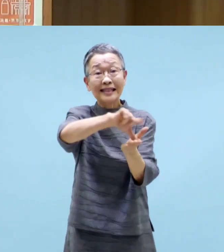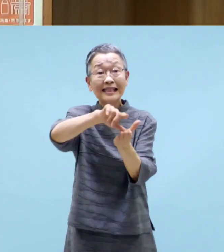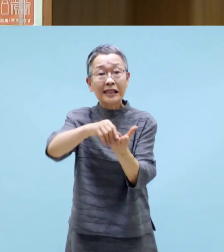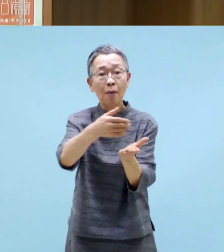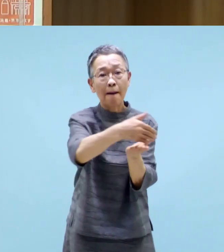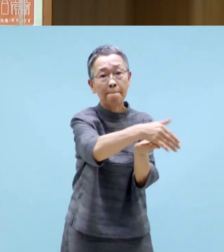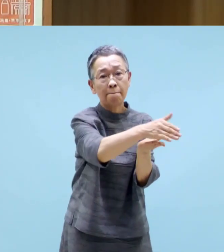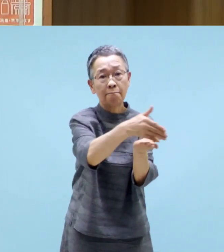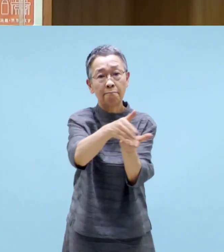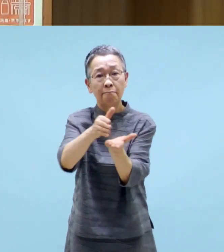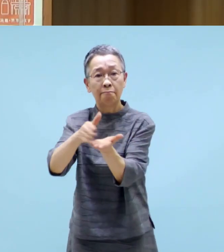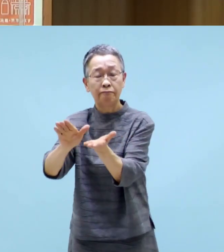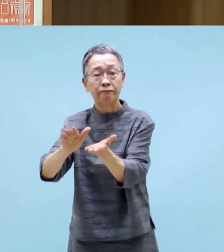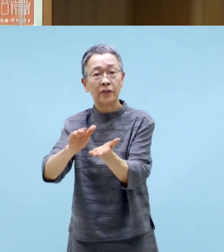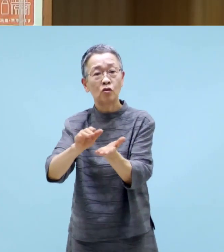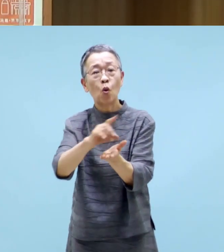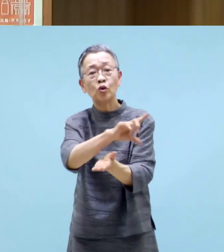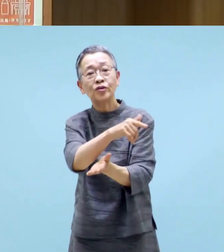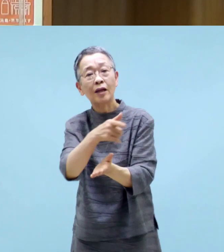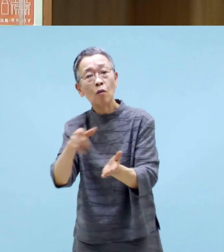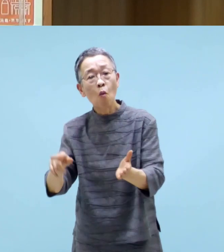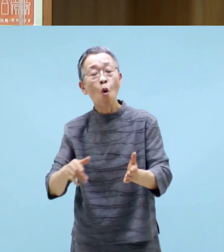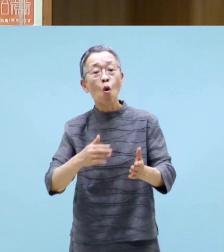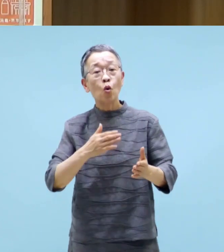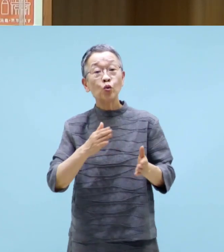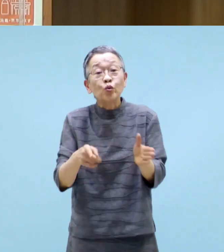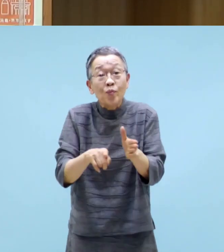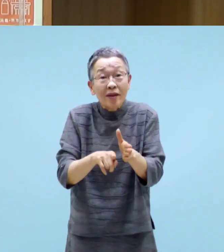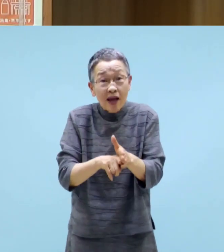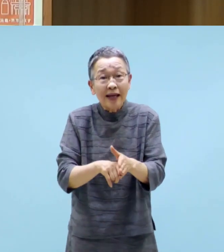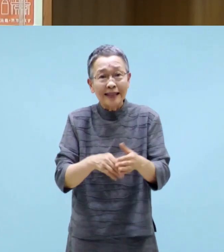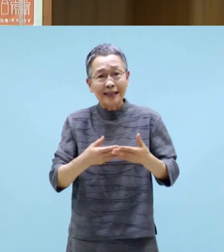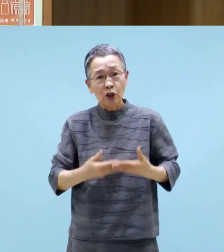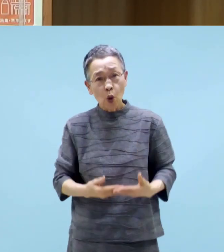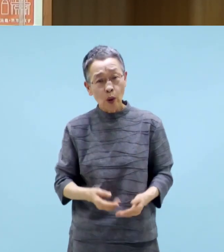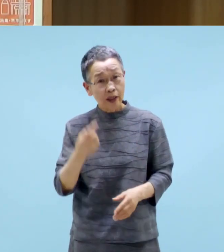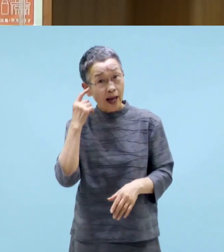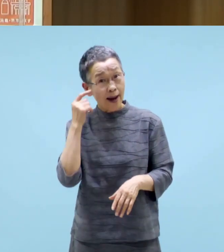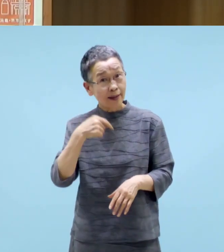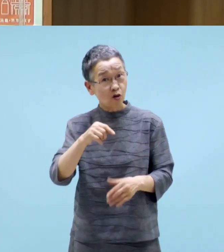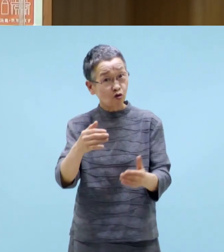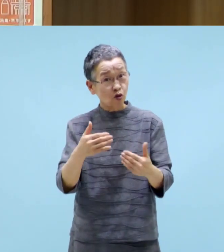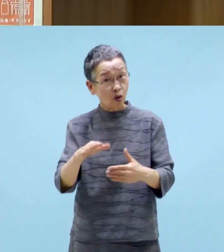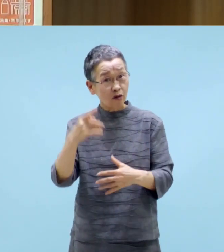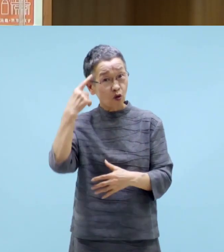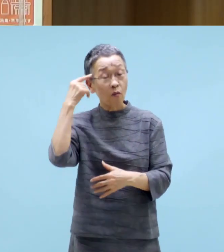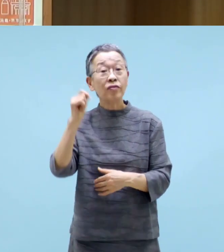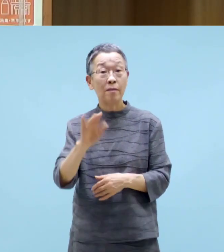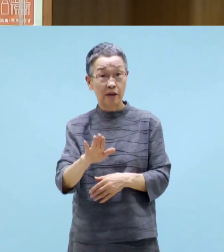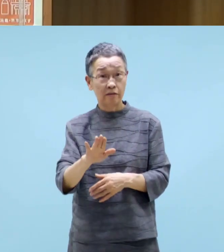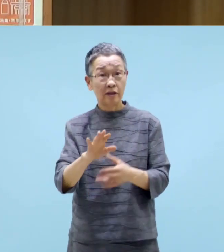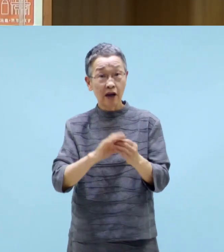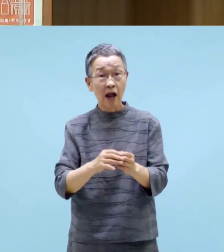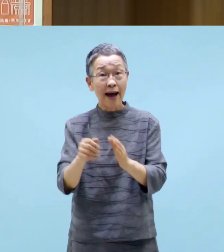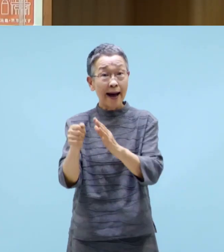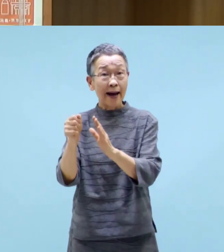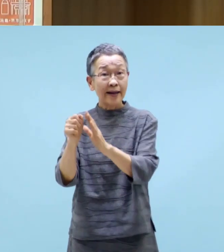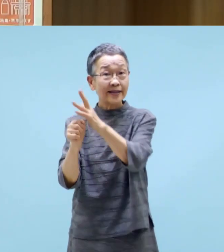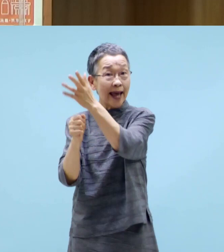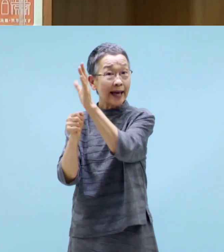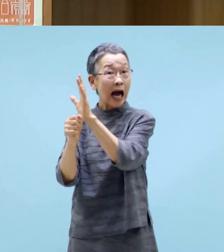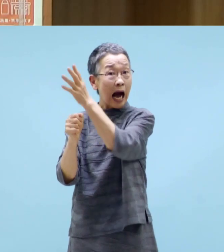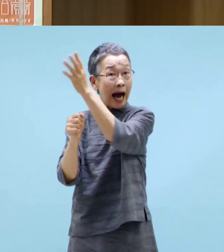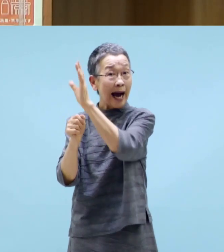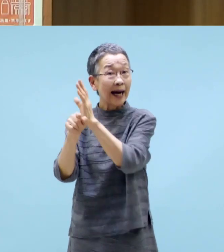そういったことも含めて慎重に検討する必要があるというふうに思っています。それとあと聖火リレーをご覧になる中で